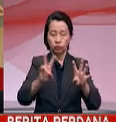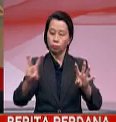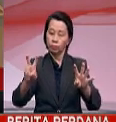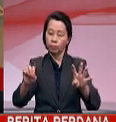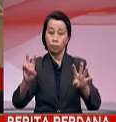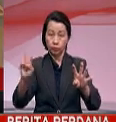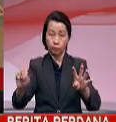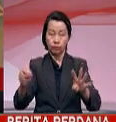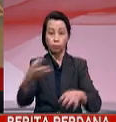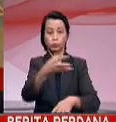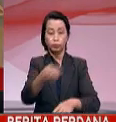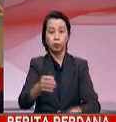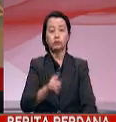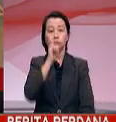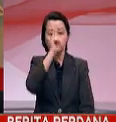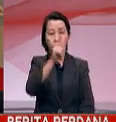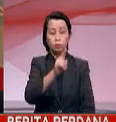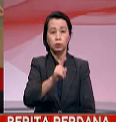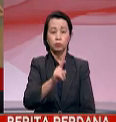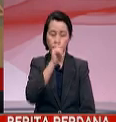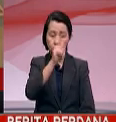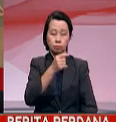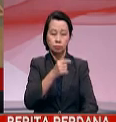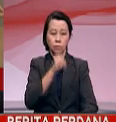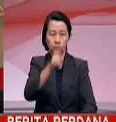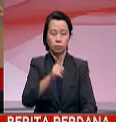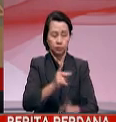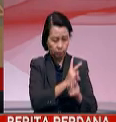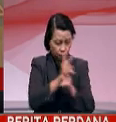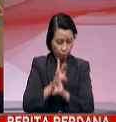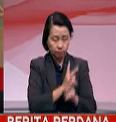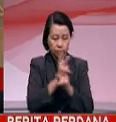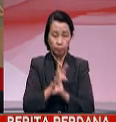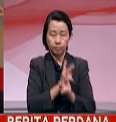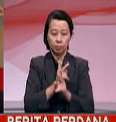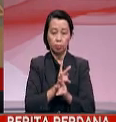4 Hari Bulan 7 2020, dan pastikan menjaga dari segi